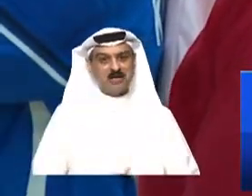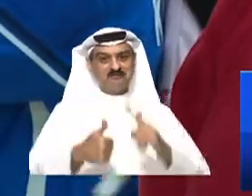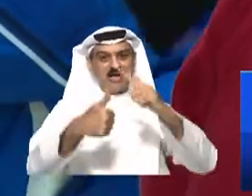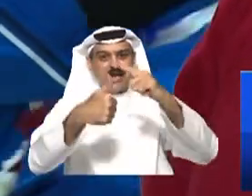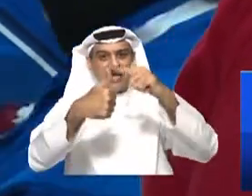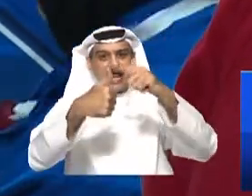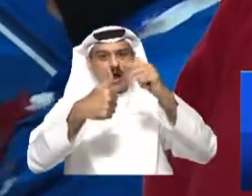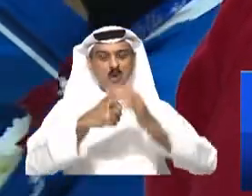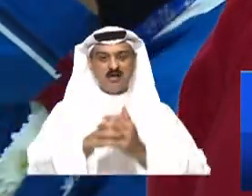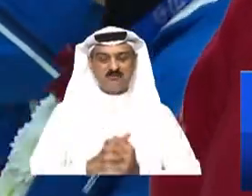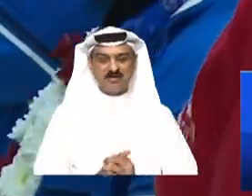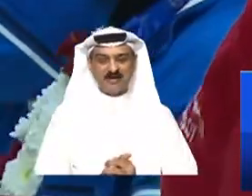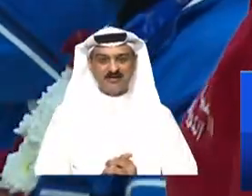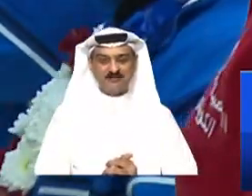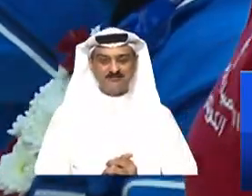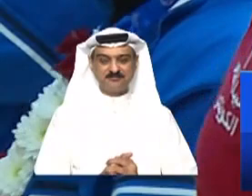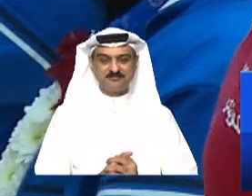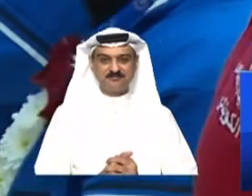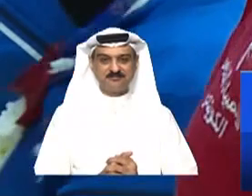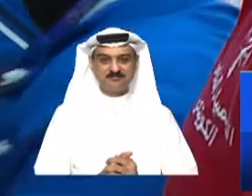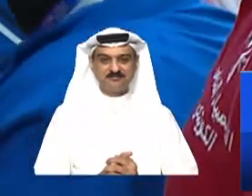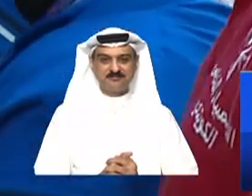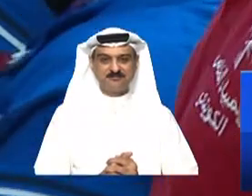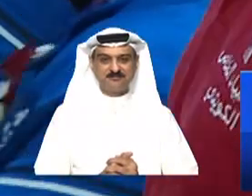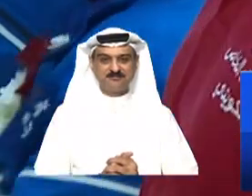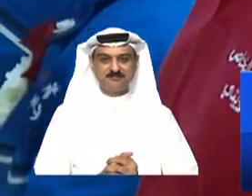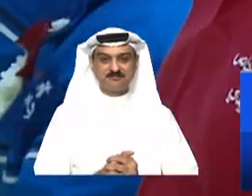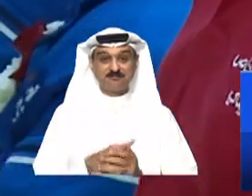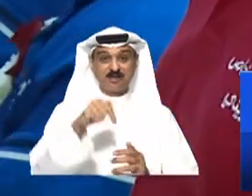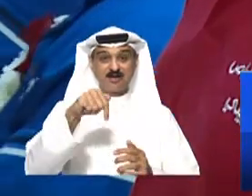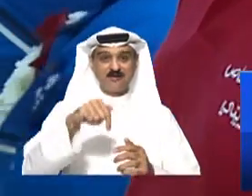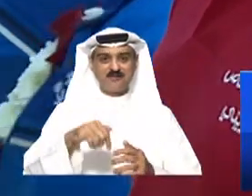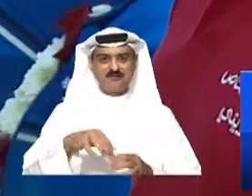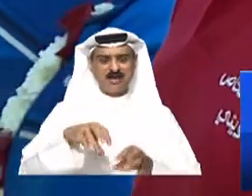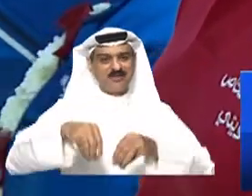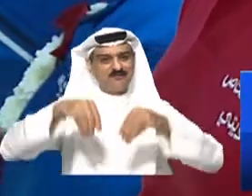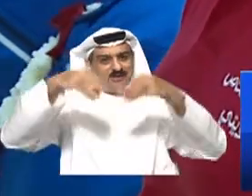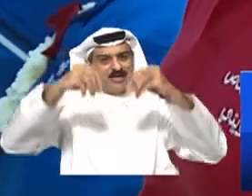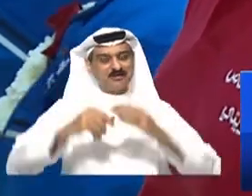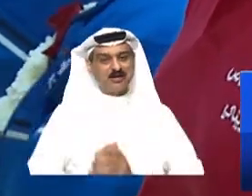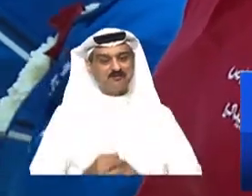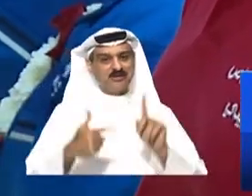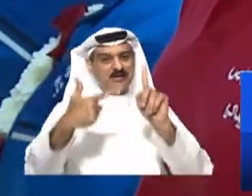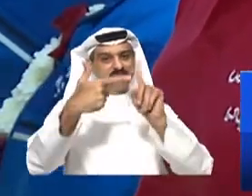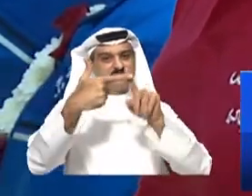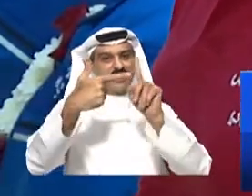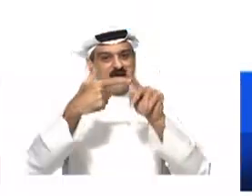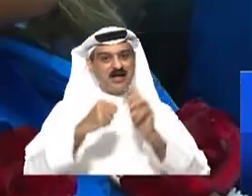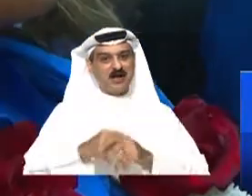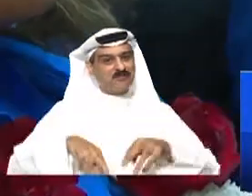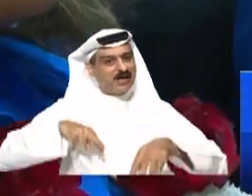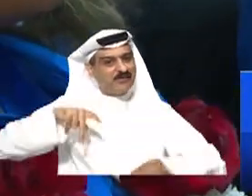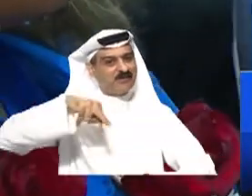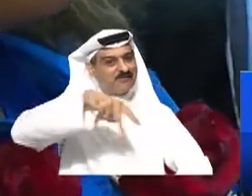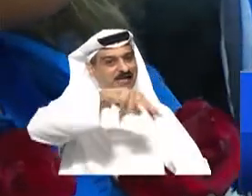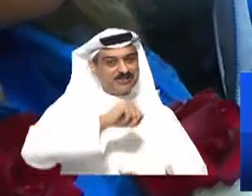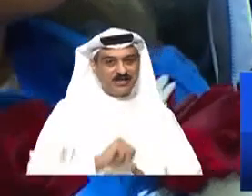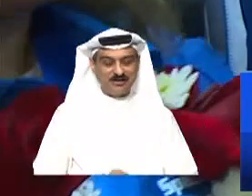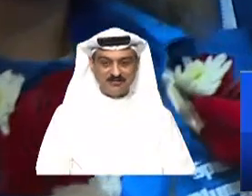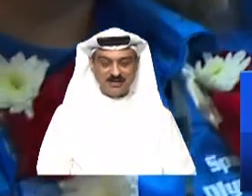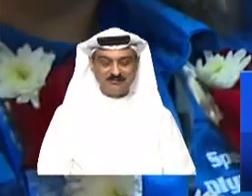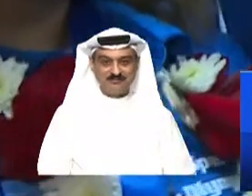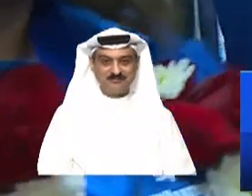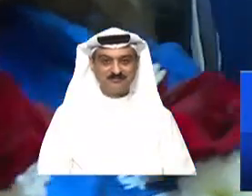الأول على الرمل ومركز الثالث على الجري. تركت